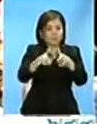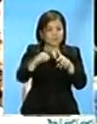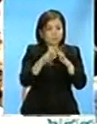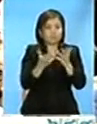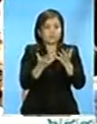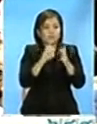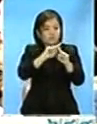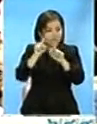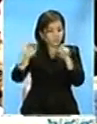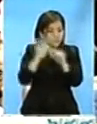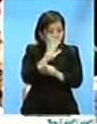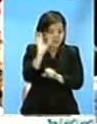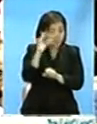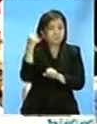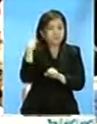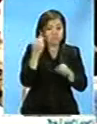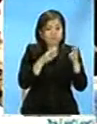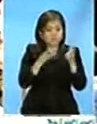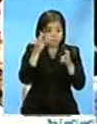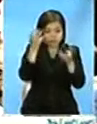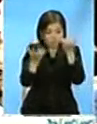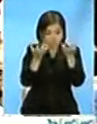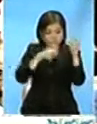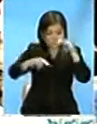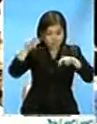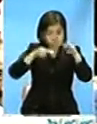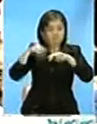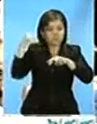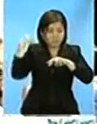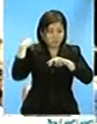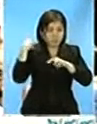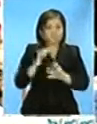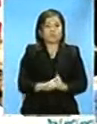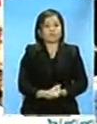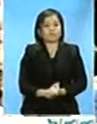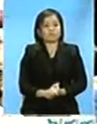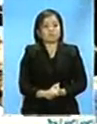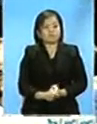ไม่ทุกอย่างแต่มันก็มีกระบวนการถ่วงดุลการตรวจสอบเท่านั้นแหละครับท่านประธานครับ